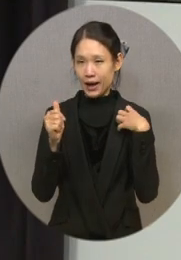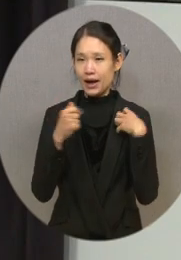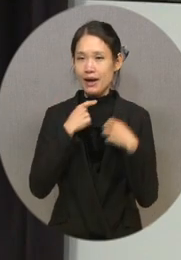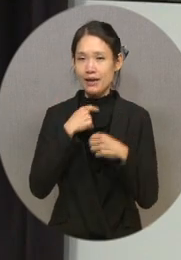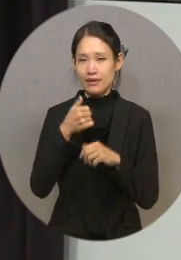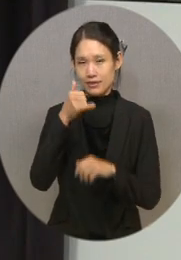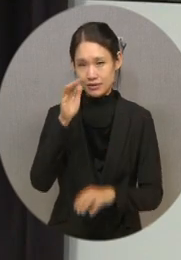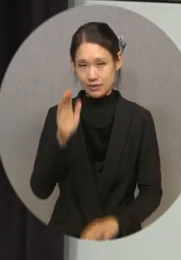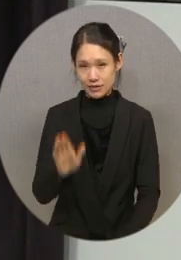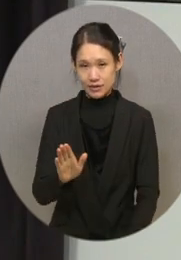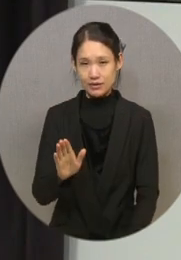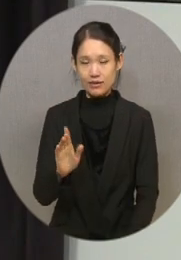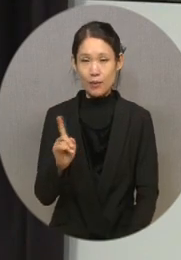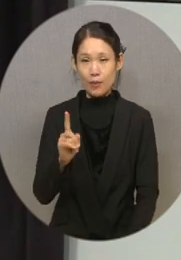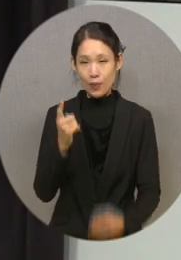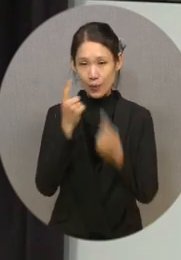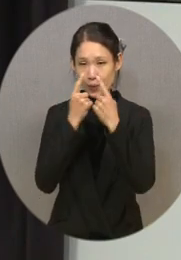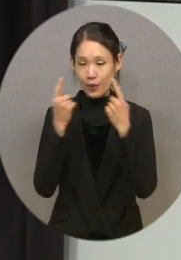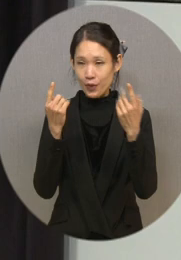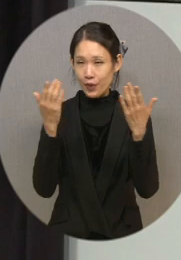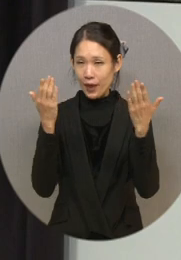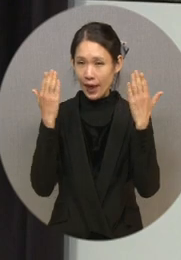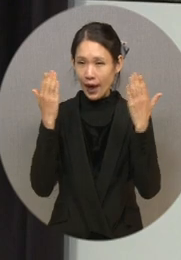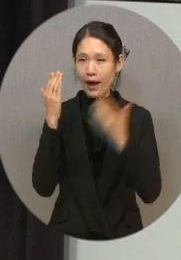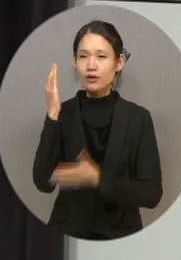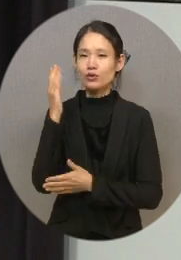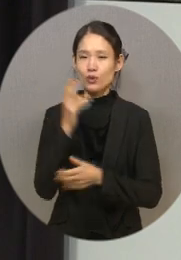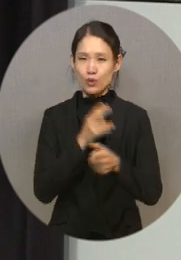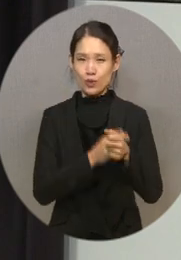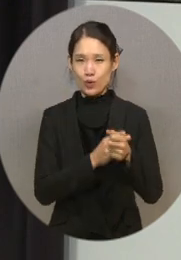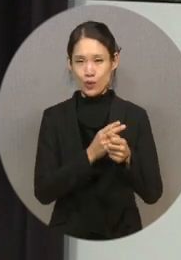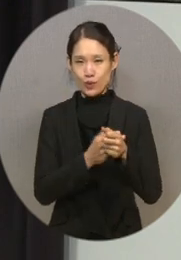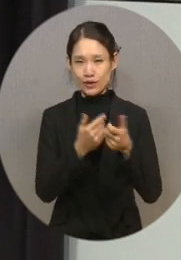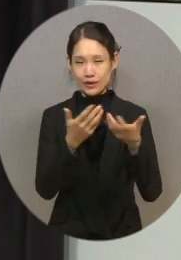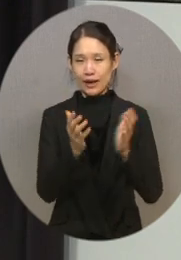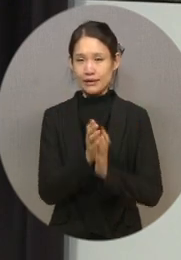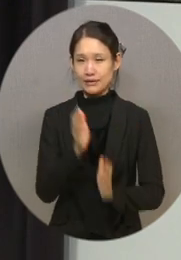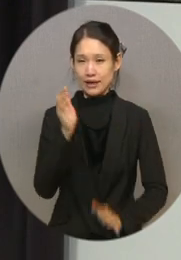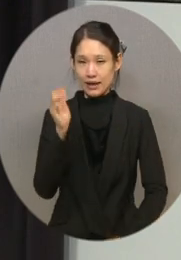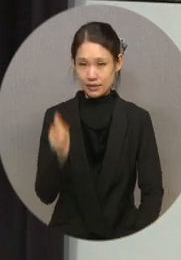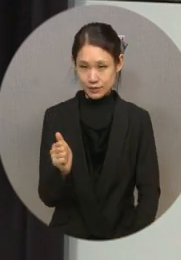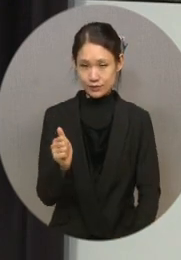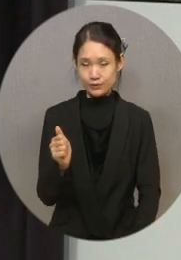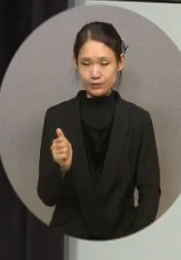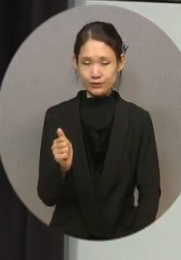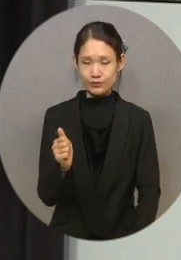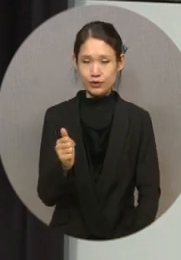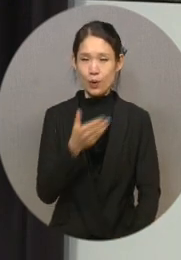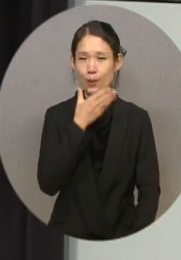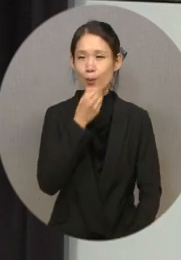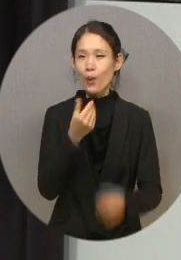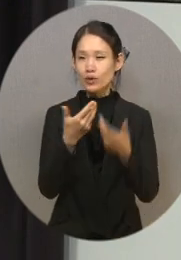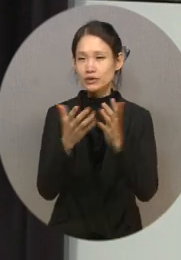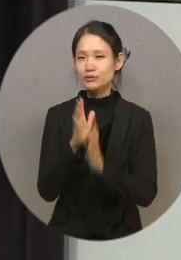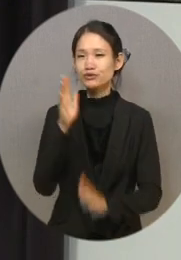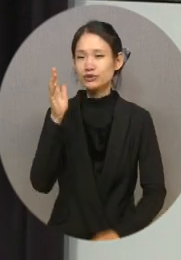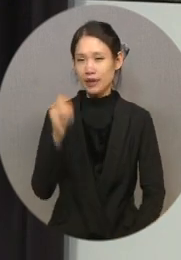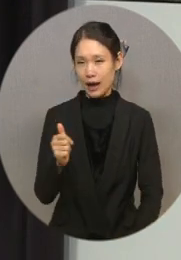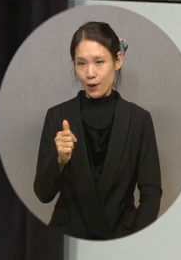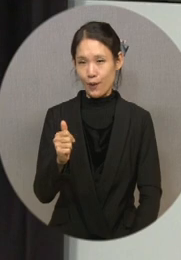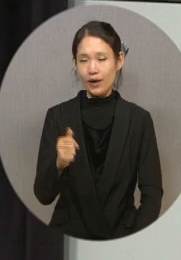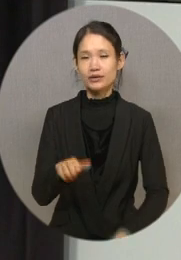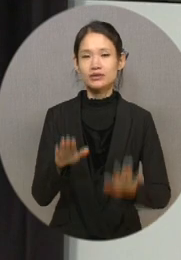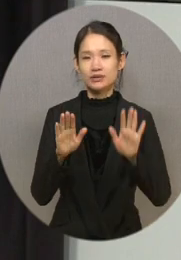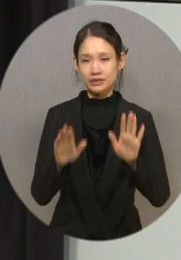세상에, 대학 교수에, 단체장에, 또 장관에, 또